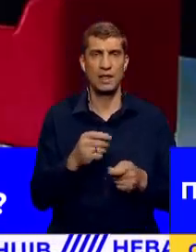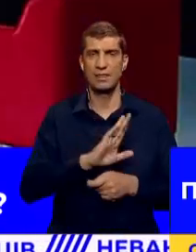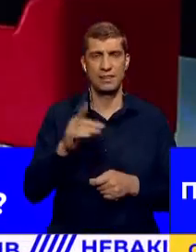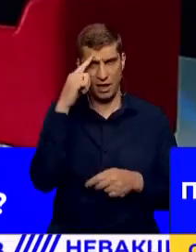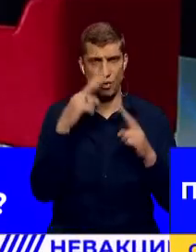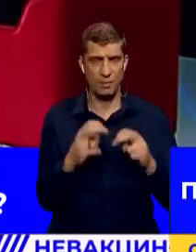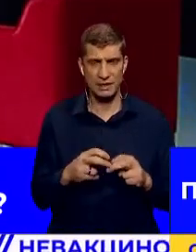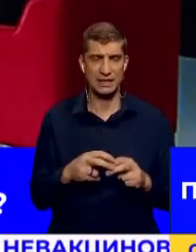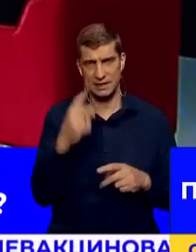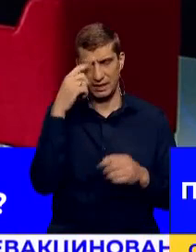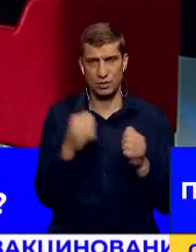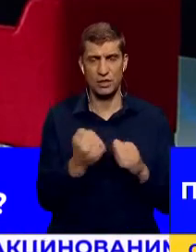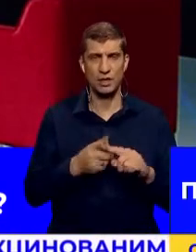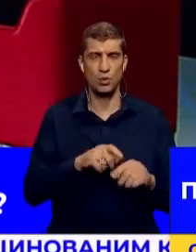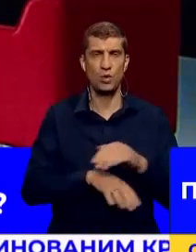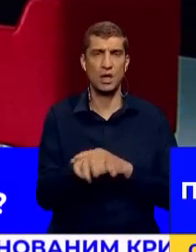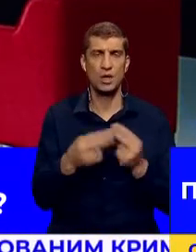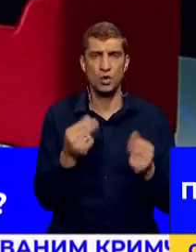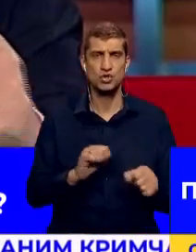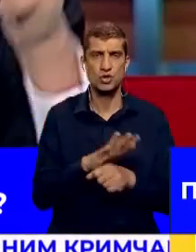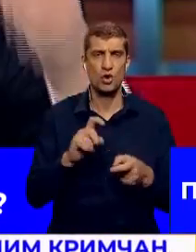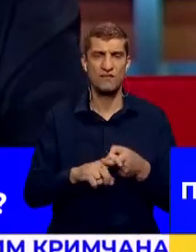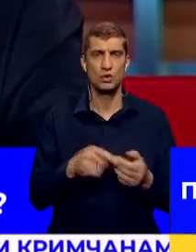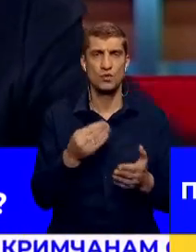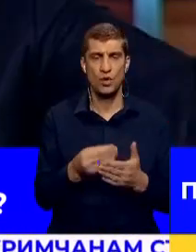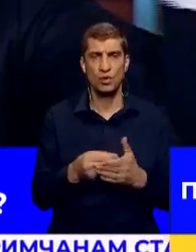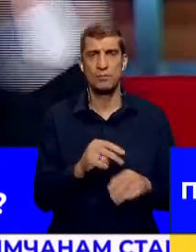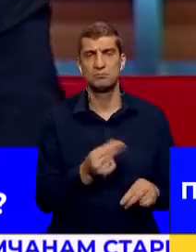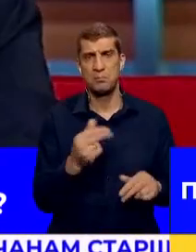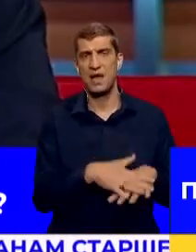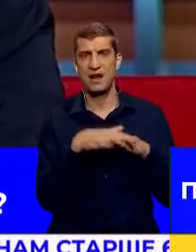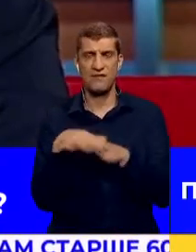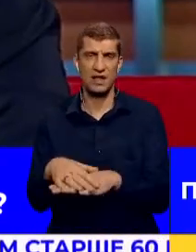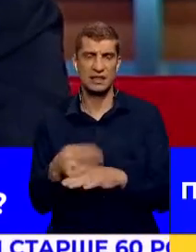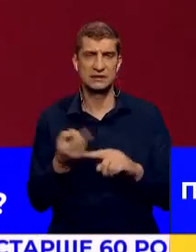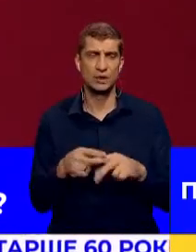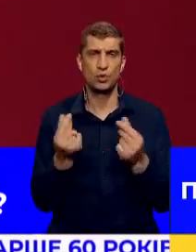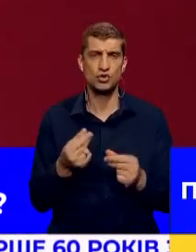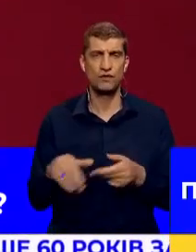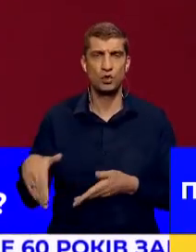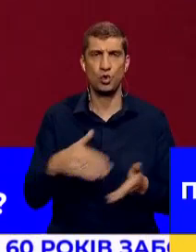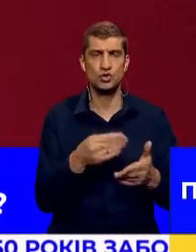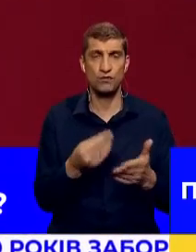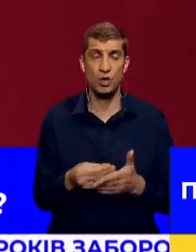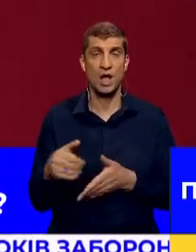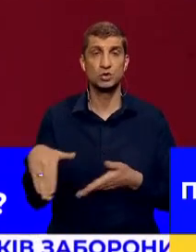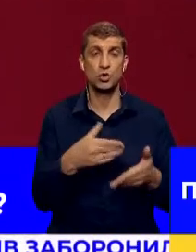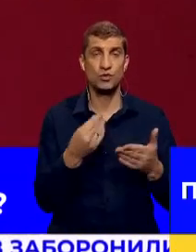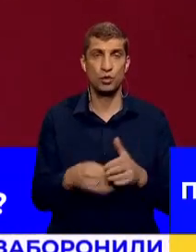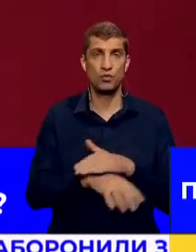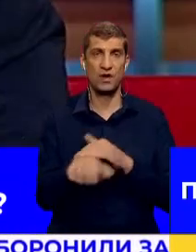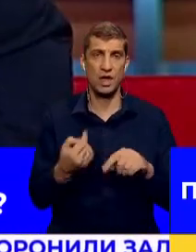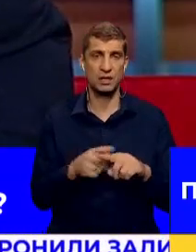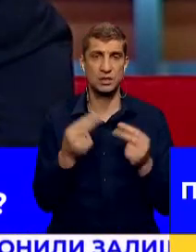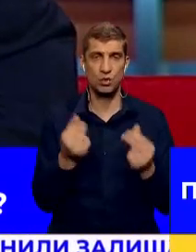ідіоти, які украли гроші з коронавірусного фонду, перевели ці гроші в дорожній фонд, а з дорожнього фонду вкрали ці